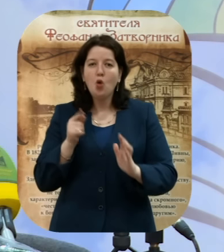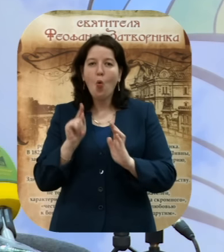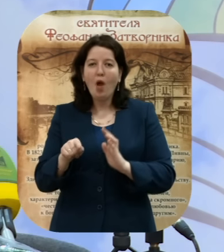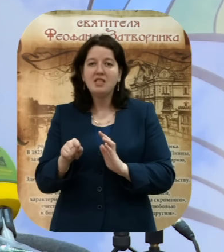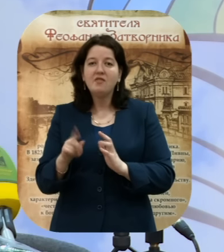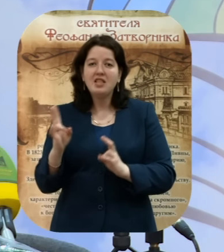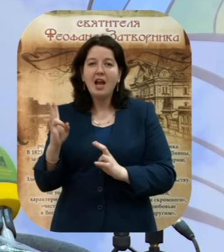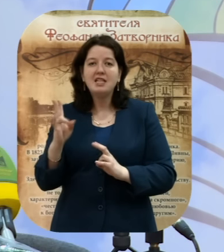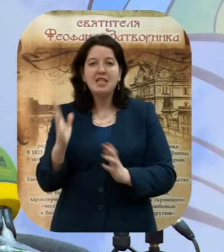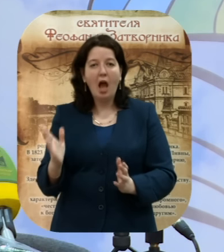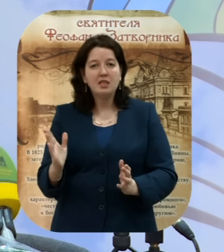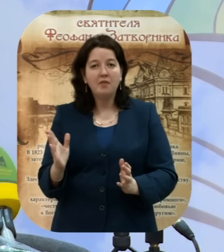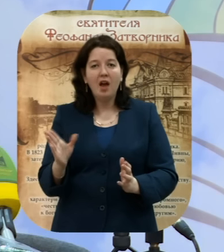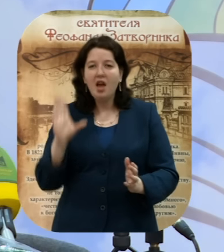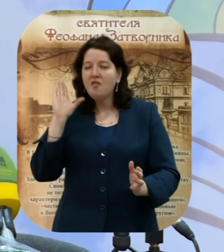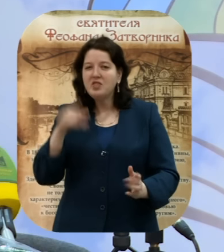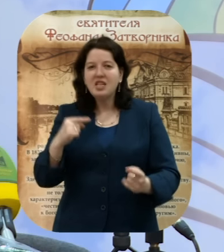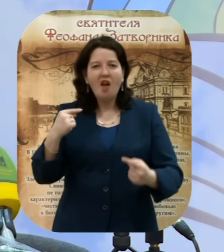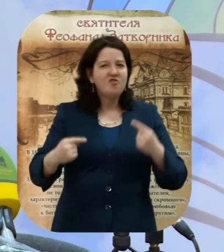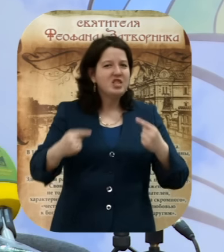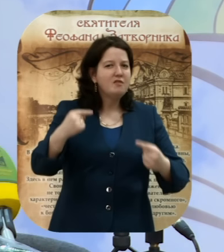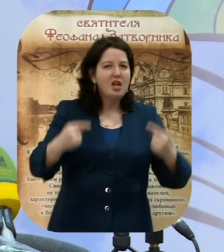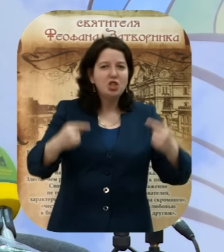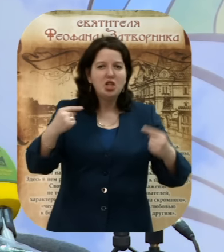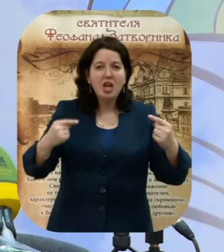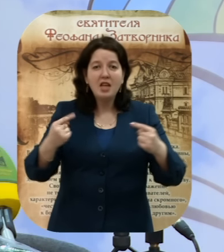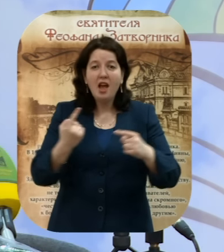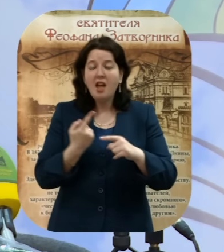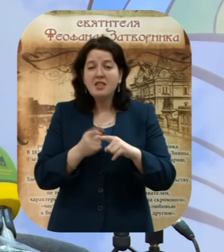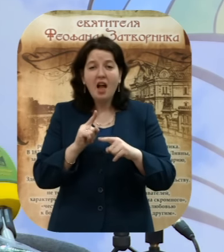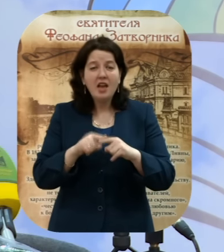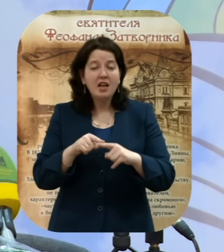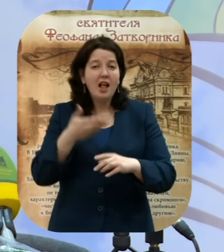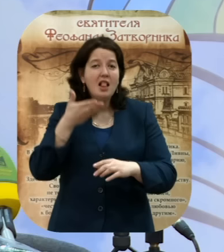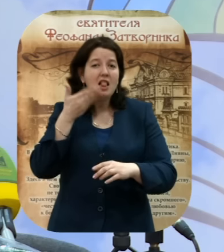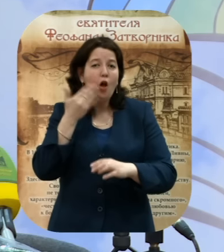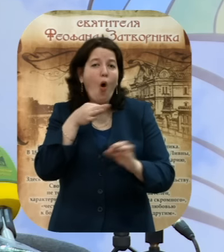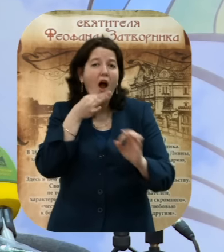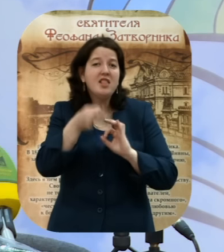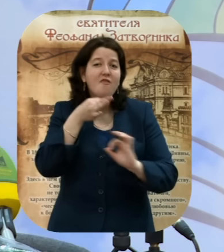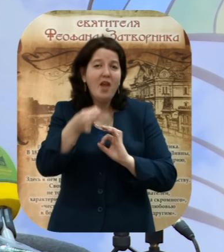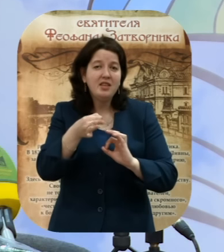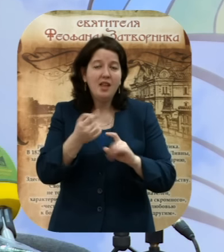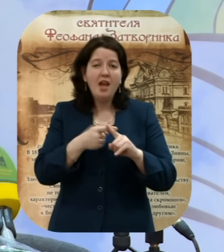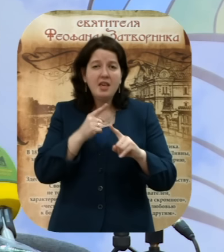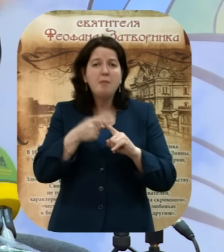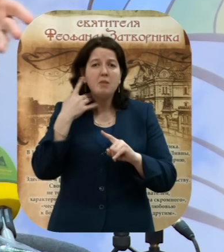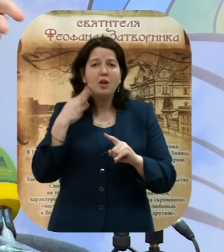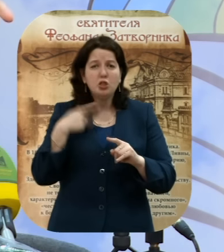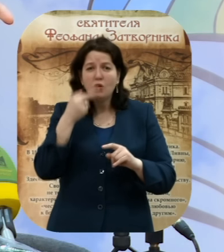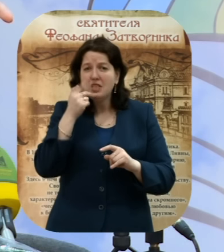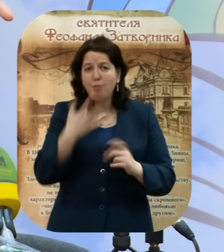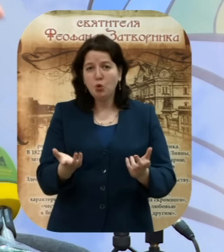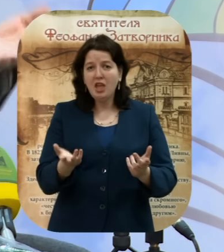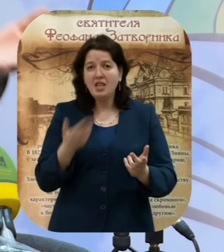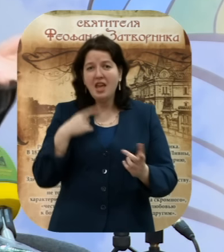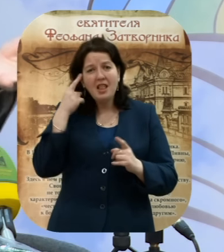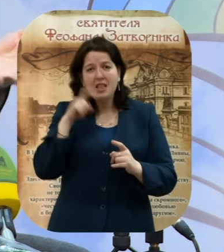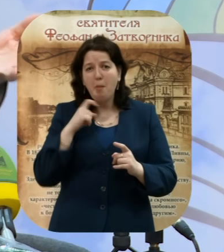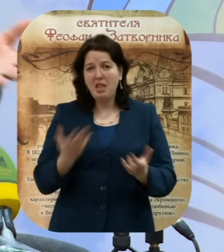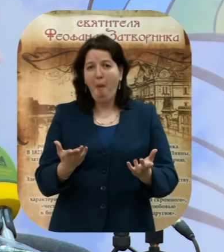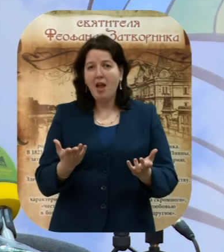те возражения, которые встречаются, легко на них ответить и увидеть, что это какое-то или заблуждение, или непонимание просто. Как